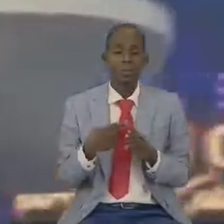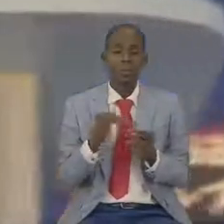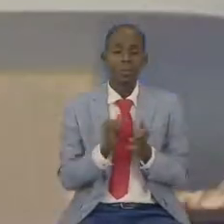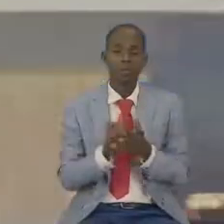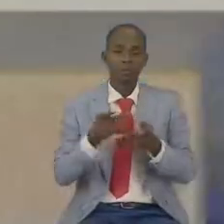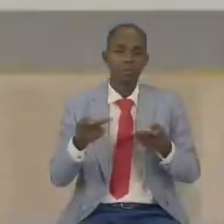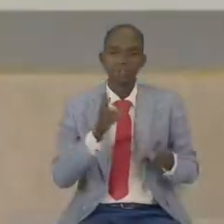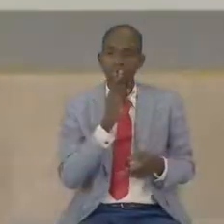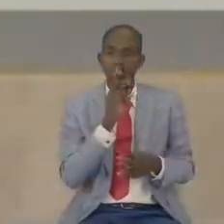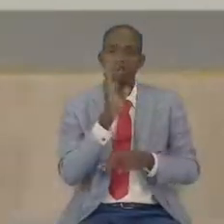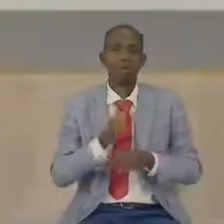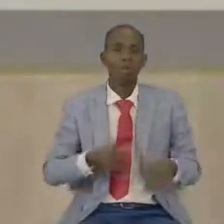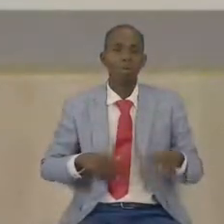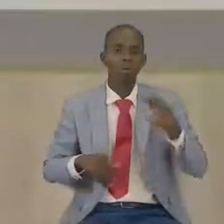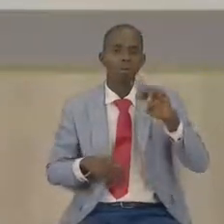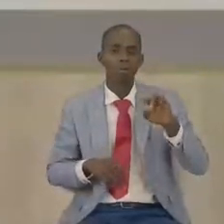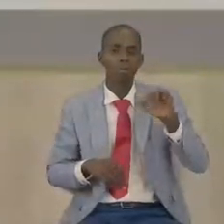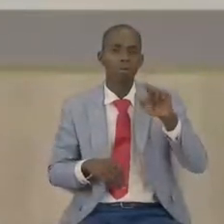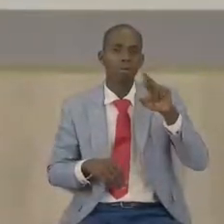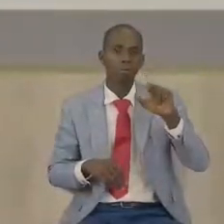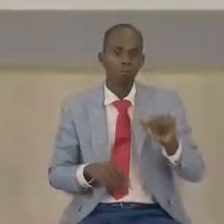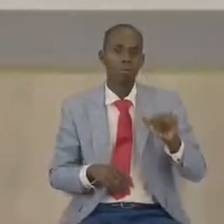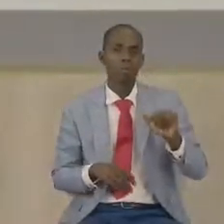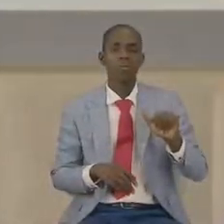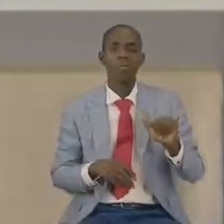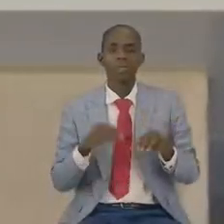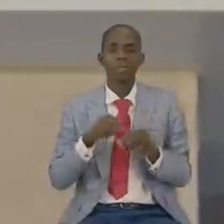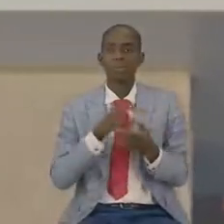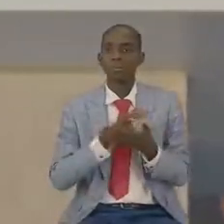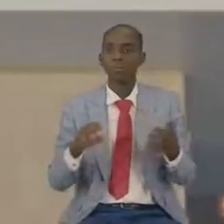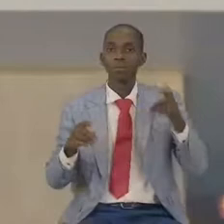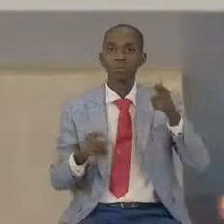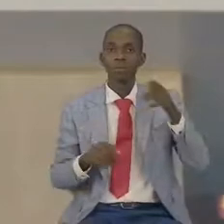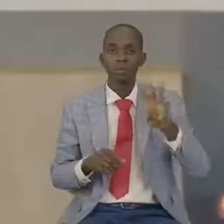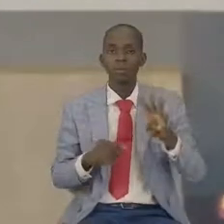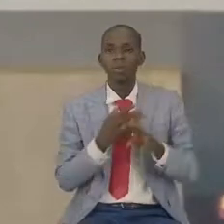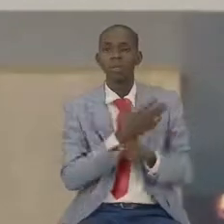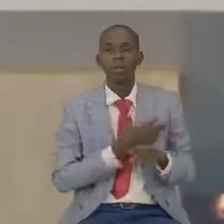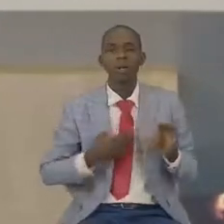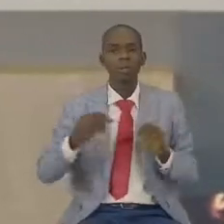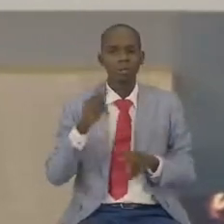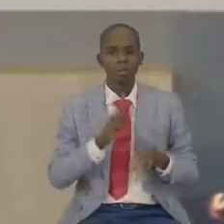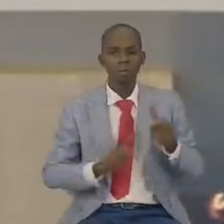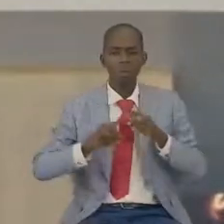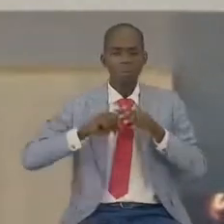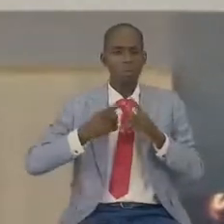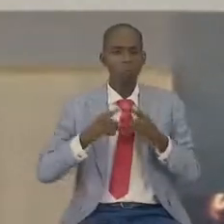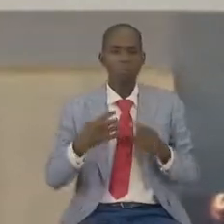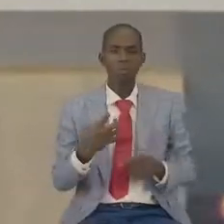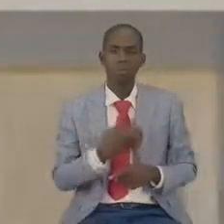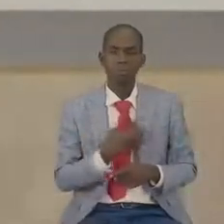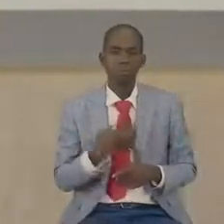lieu fut appelé Mara. Verset 24, on dit: le peuple murmura contre Moïse